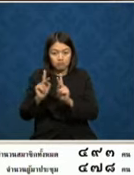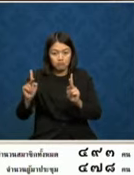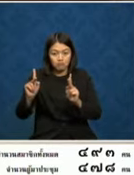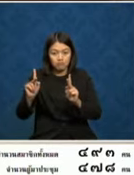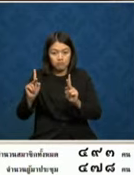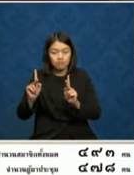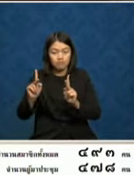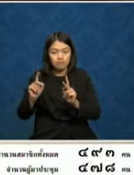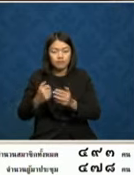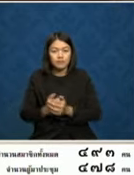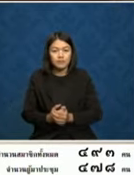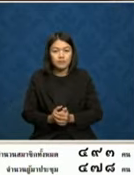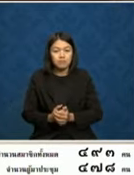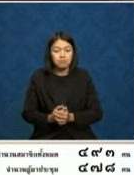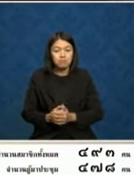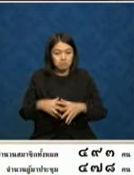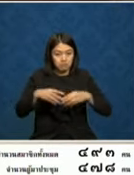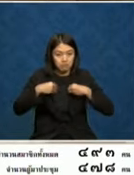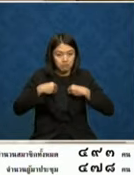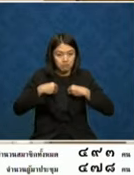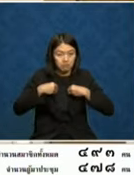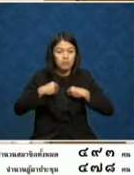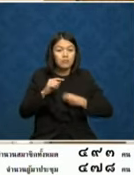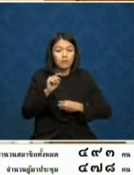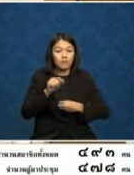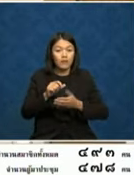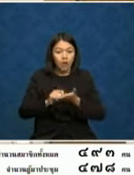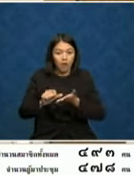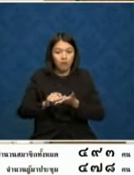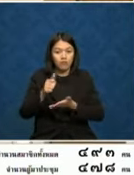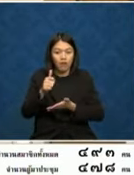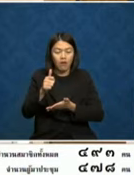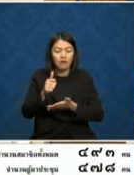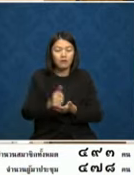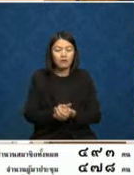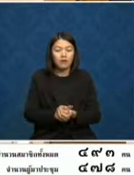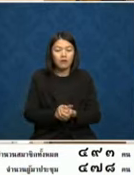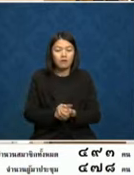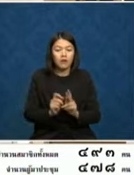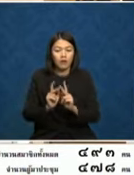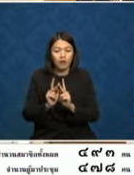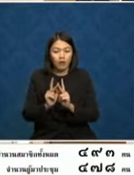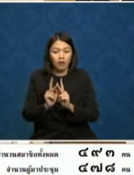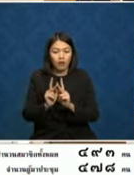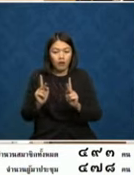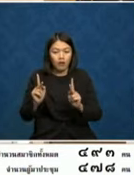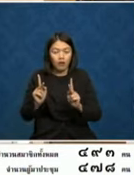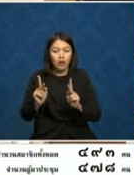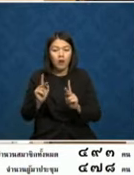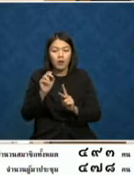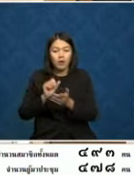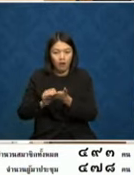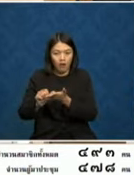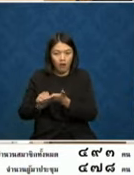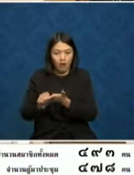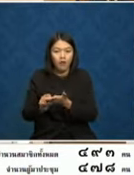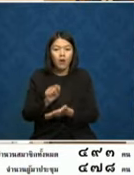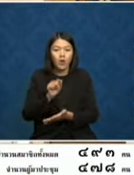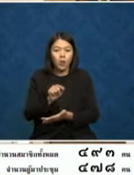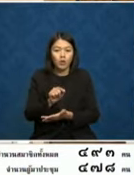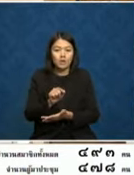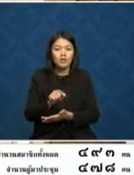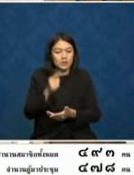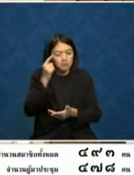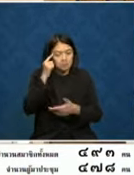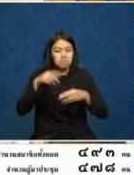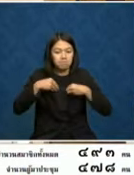หรือไม่ครับถ้าท่านเห็นด้วยให้มีการแก้ไขตามที่คณะกรรมการนะครับกรุณากดปุ่ม